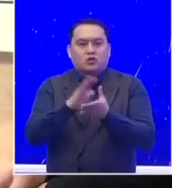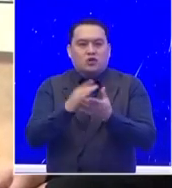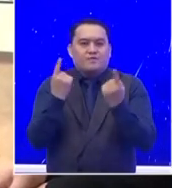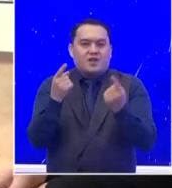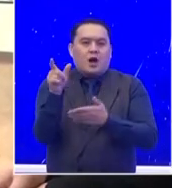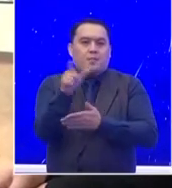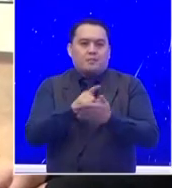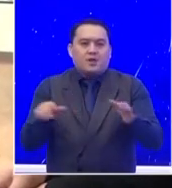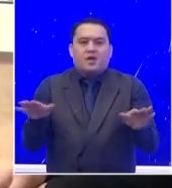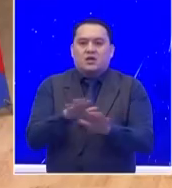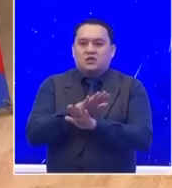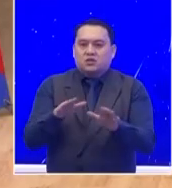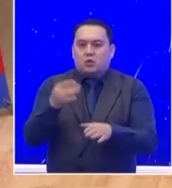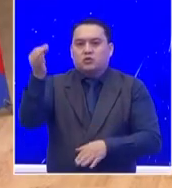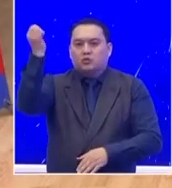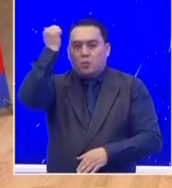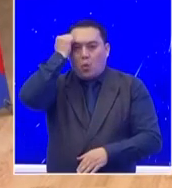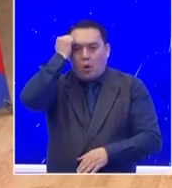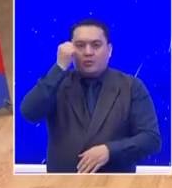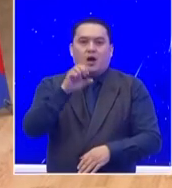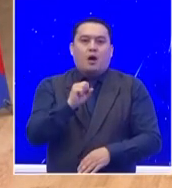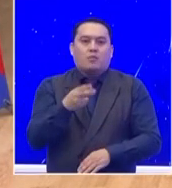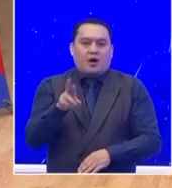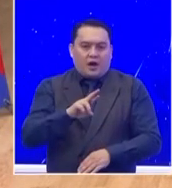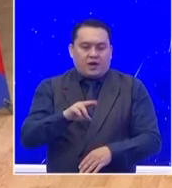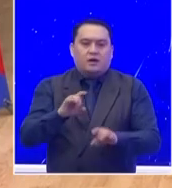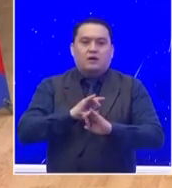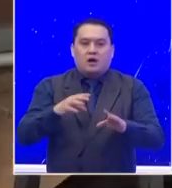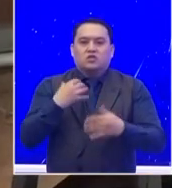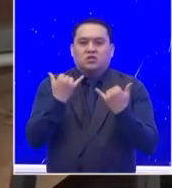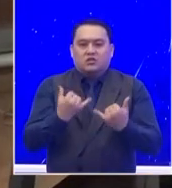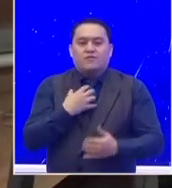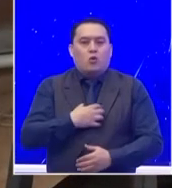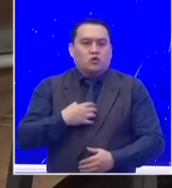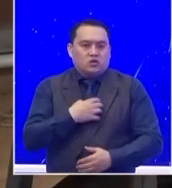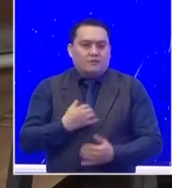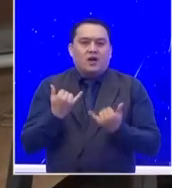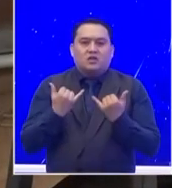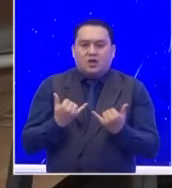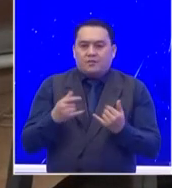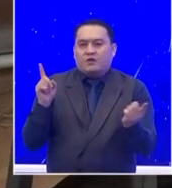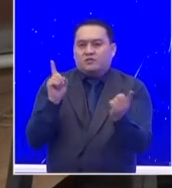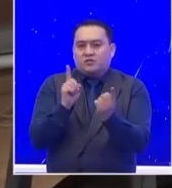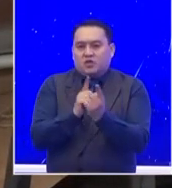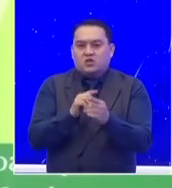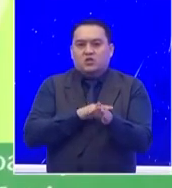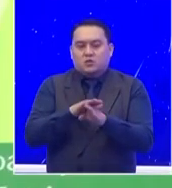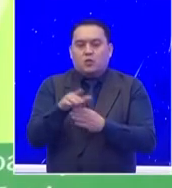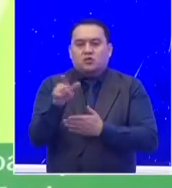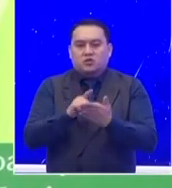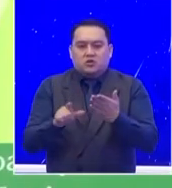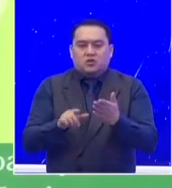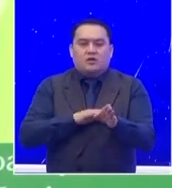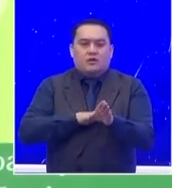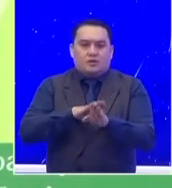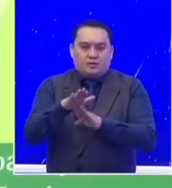великого мыслителя и еще раз вспомнили заповеди Абая, которые актуальны и по сей день. На встрече ребята из исполнили его